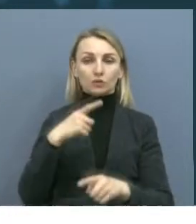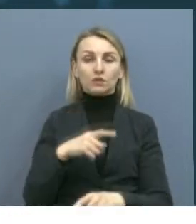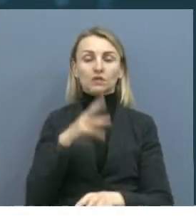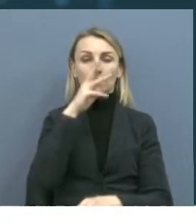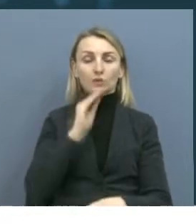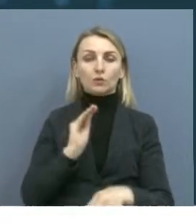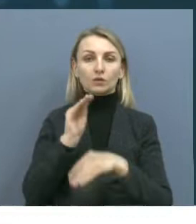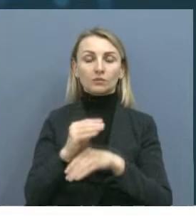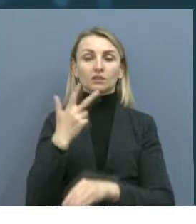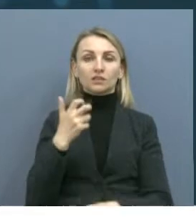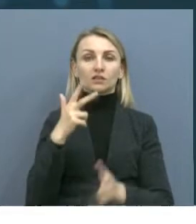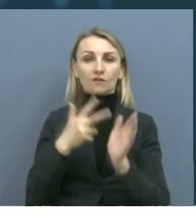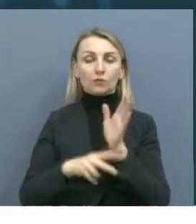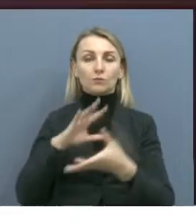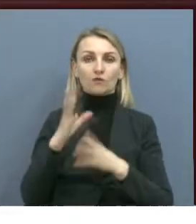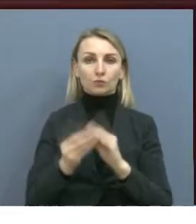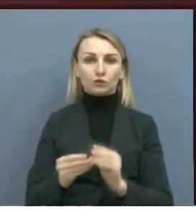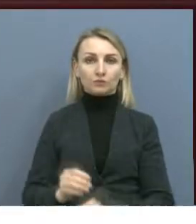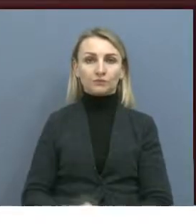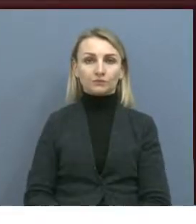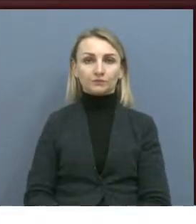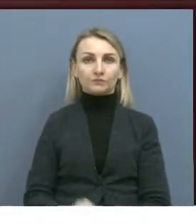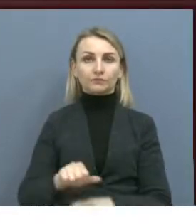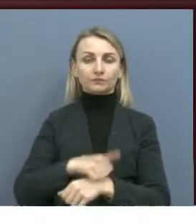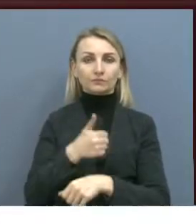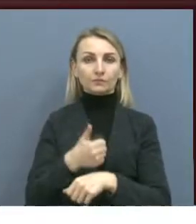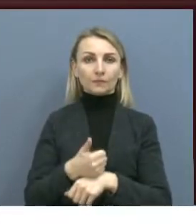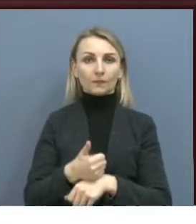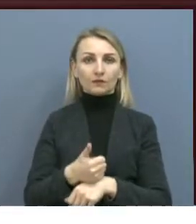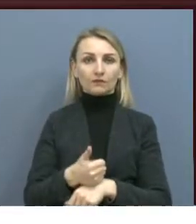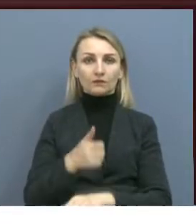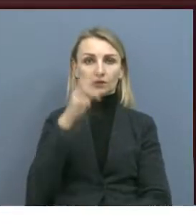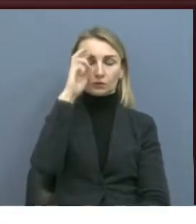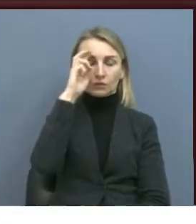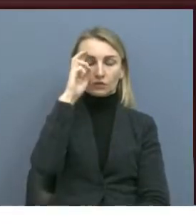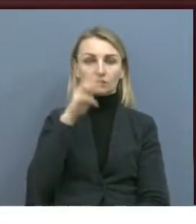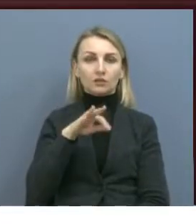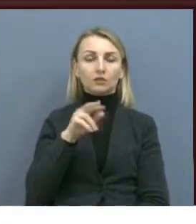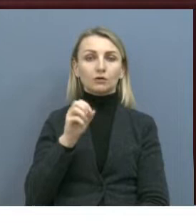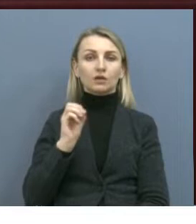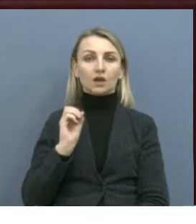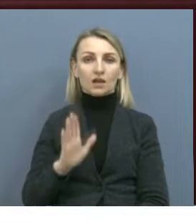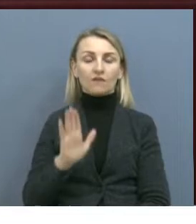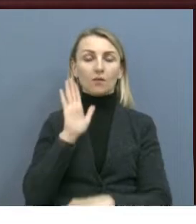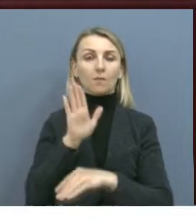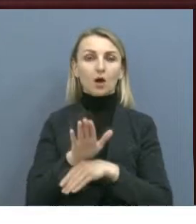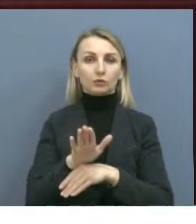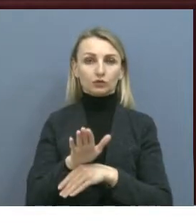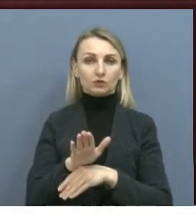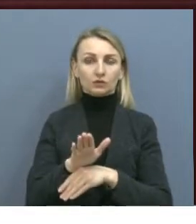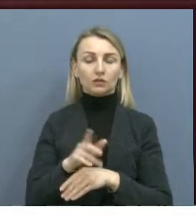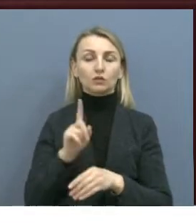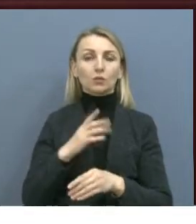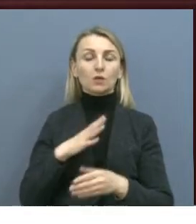порядка 380 тысяч тенге. Глава государства Касымжан Кемелевич Токаев поручил разработать новый